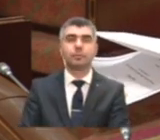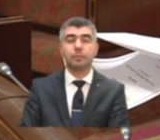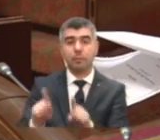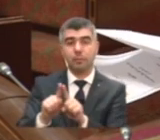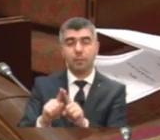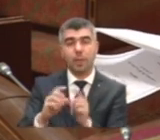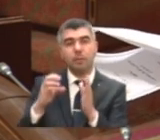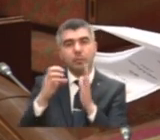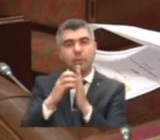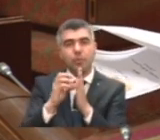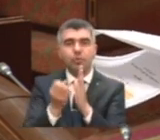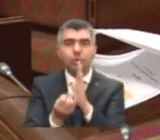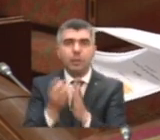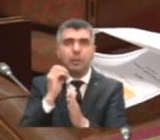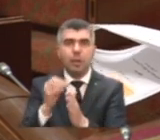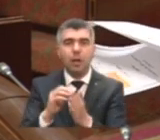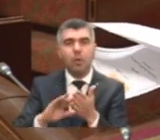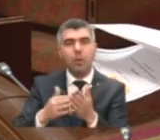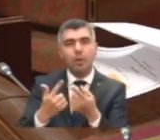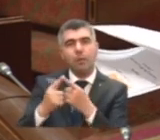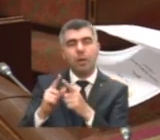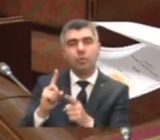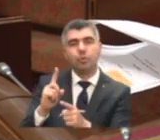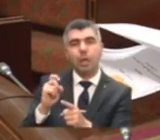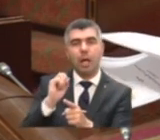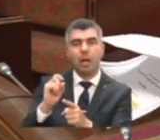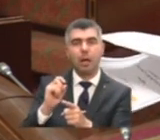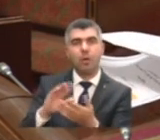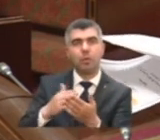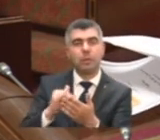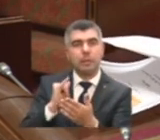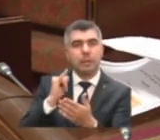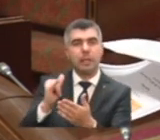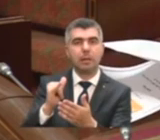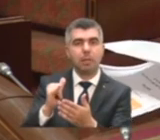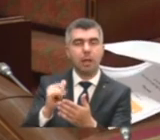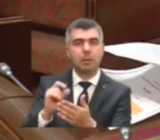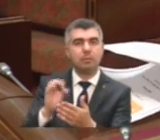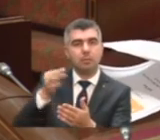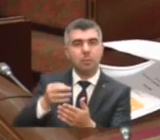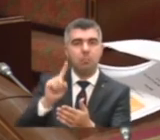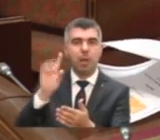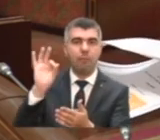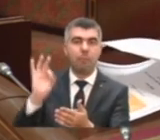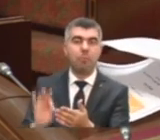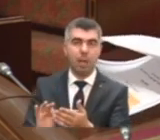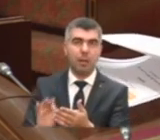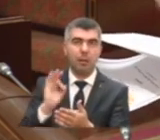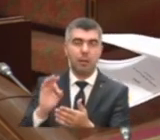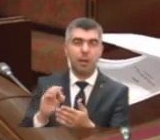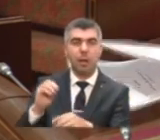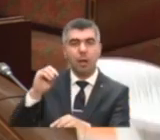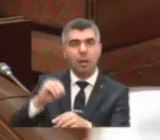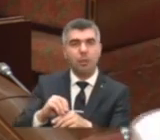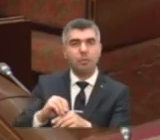عدادات ذكية بما يسمح بفوترة الاستهلاك الشهري للزبون بشكل أدق، وطبعا لما الزبون غادي يبدا حتى هو ينتج